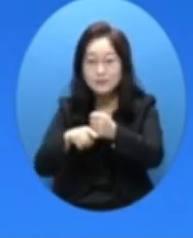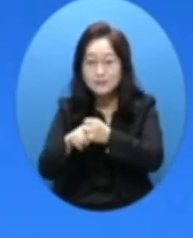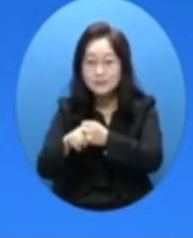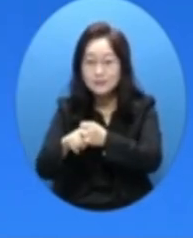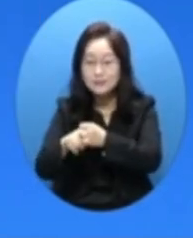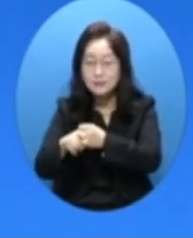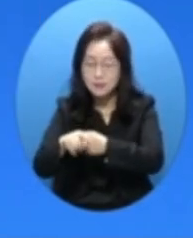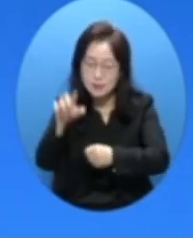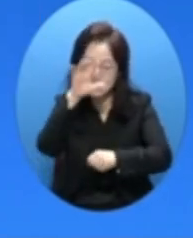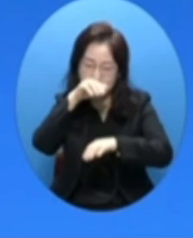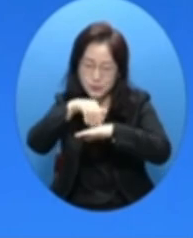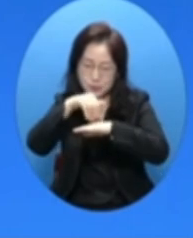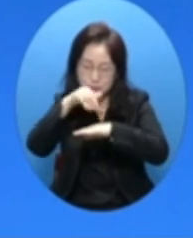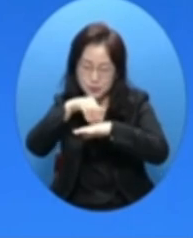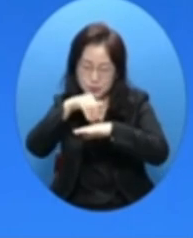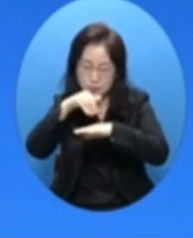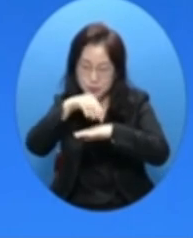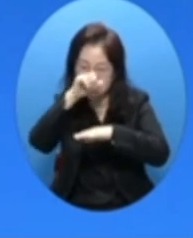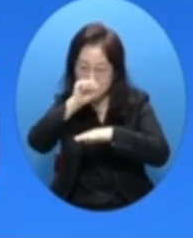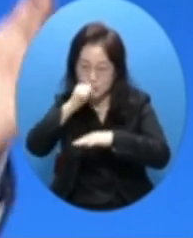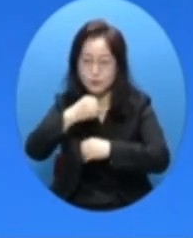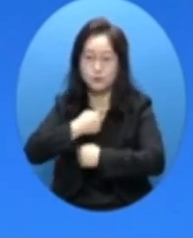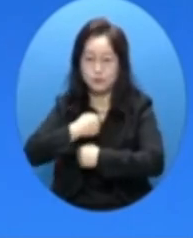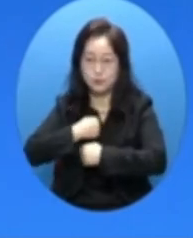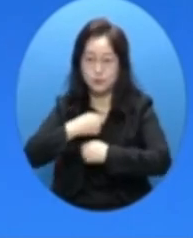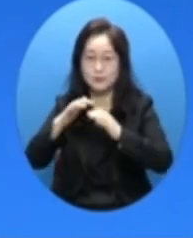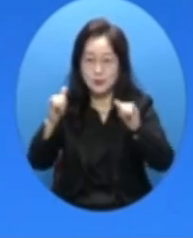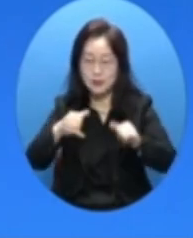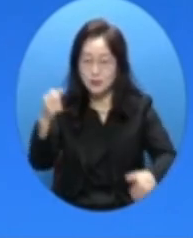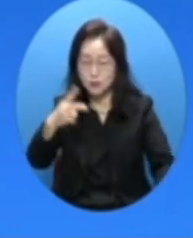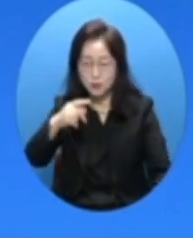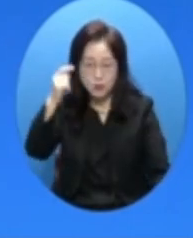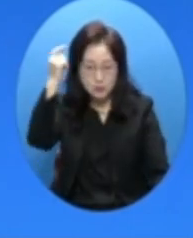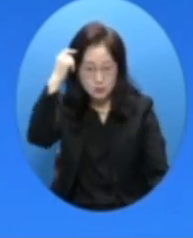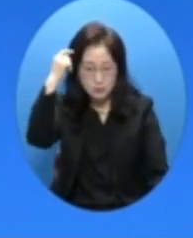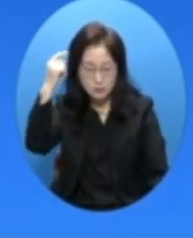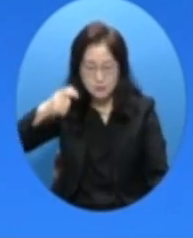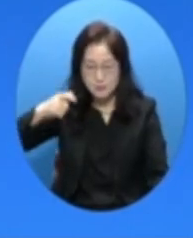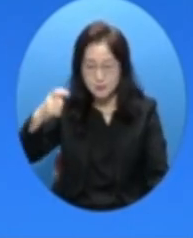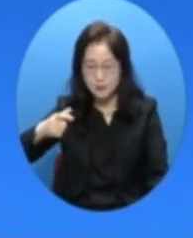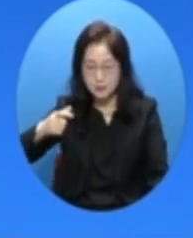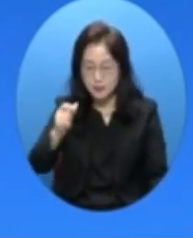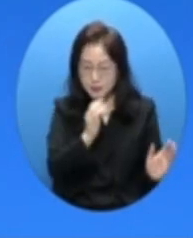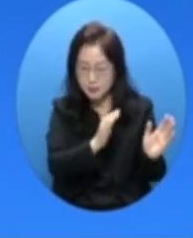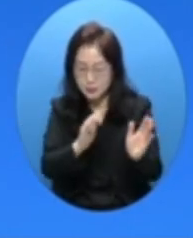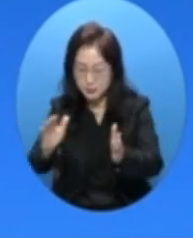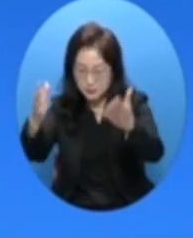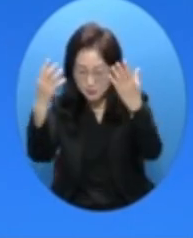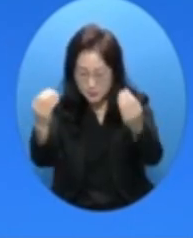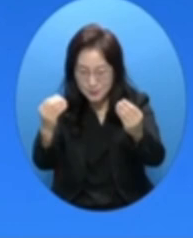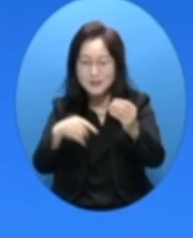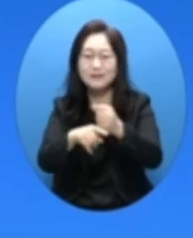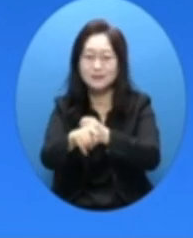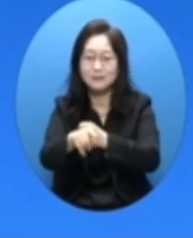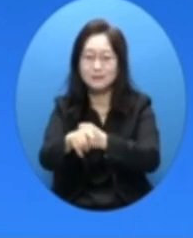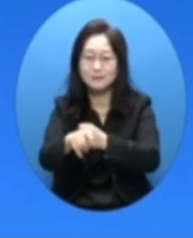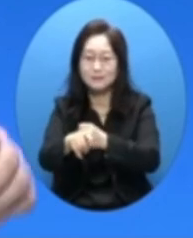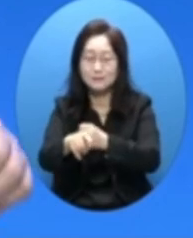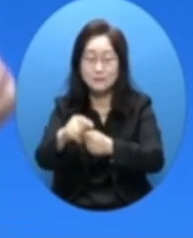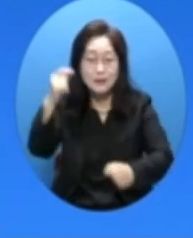잘 훈련된 좋은 군사들 그리고 정신력으로 강하게 무장된 군사들을 말합니다